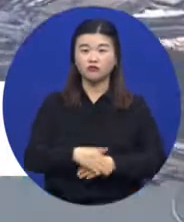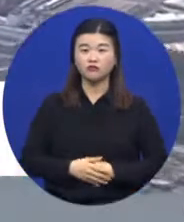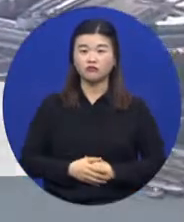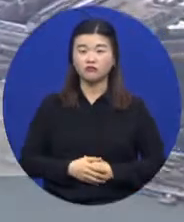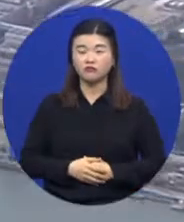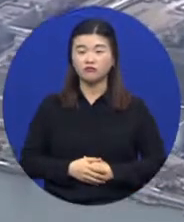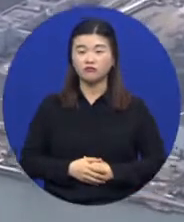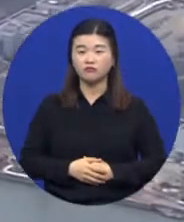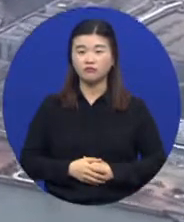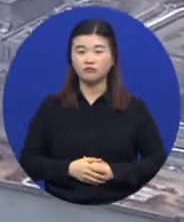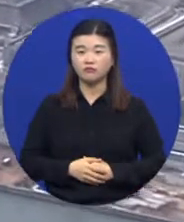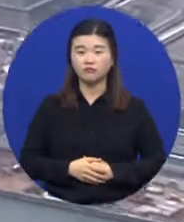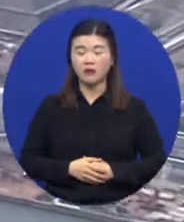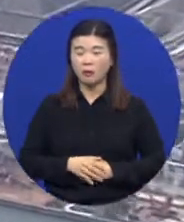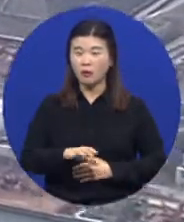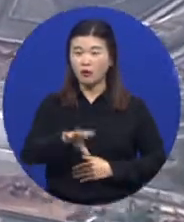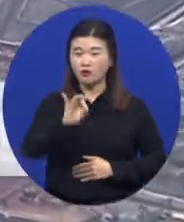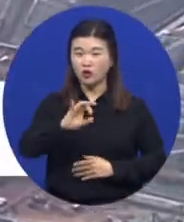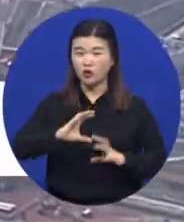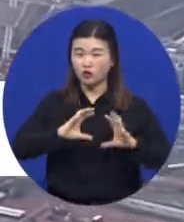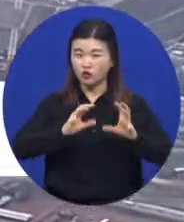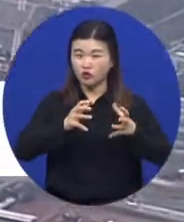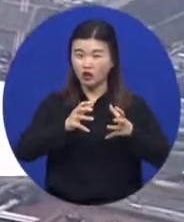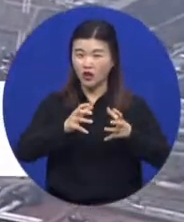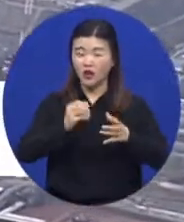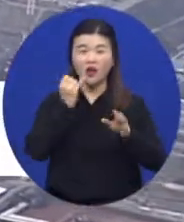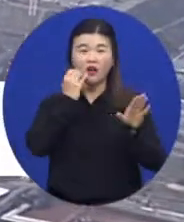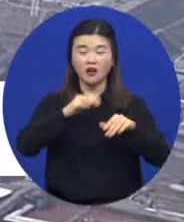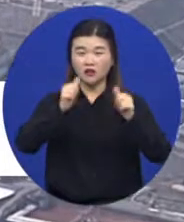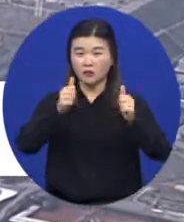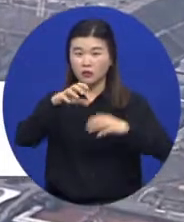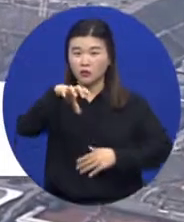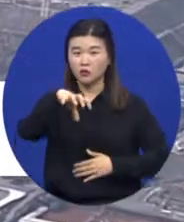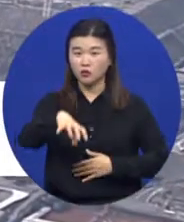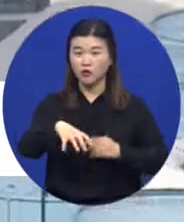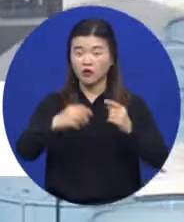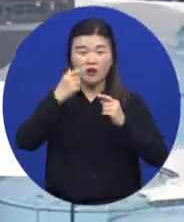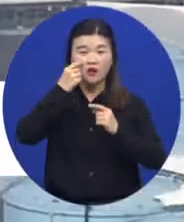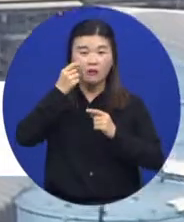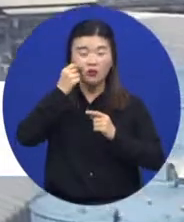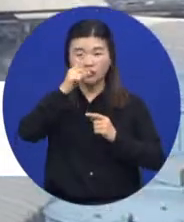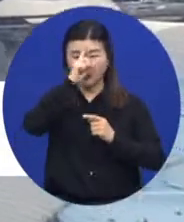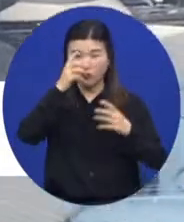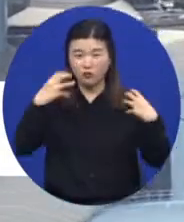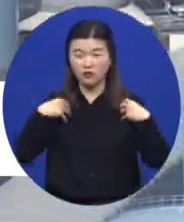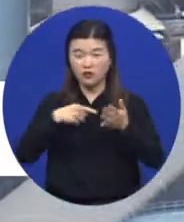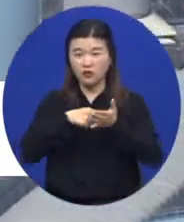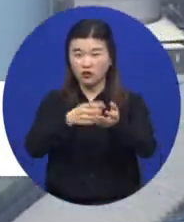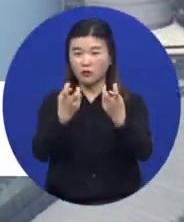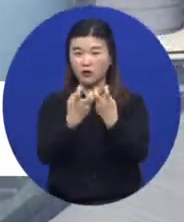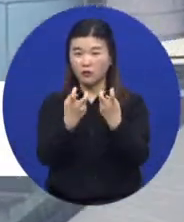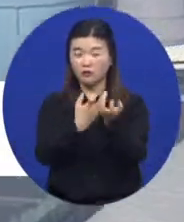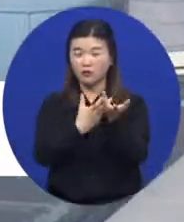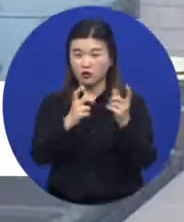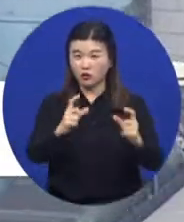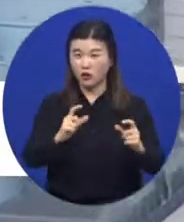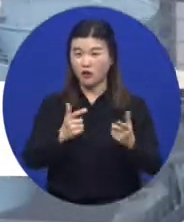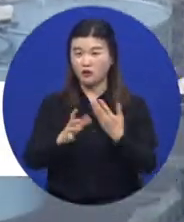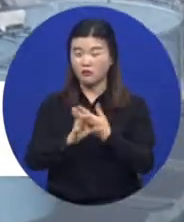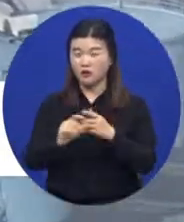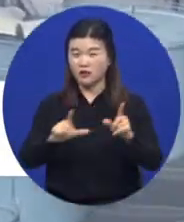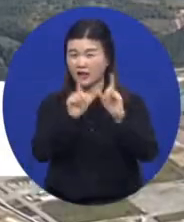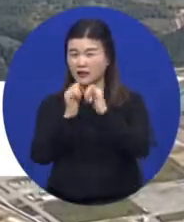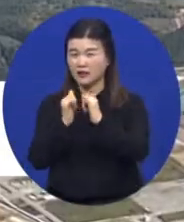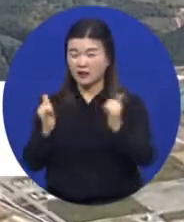생각입니다. 먼저 국제해양법 재판소에 일본 정부를 제소하는 방법은 제주도나 지역